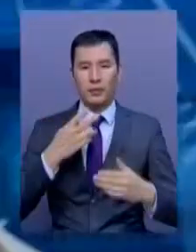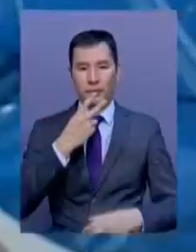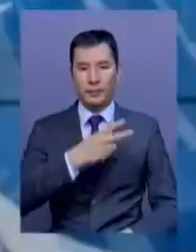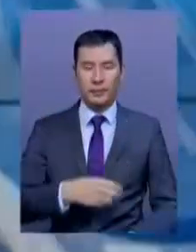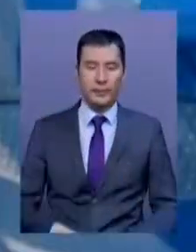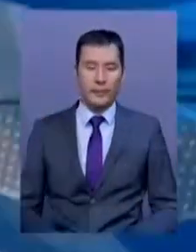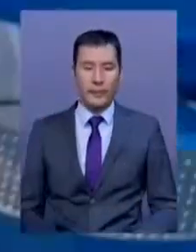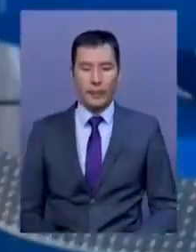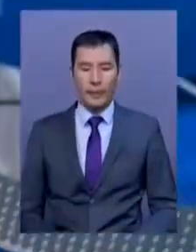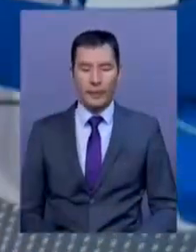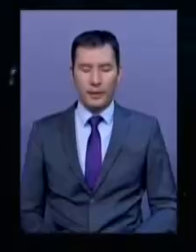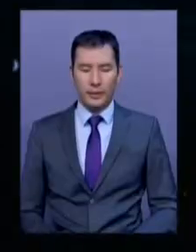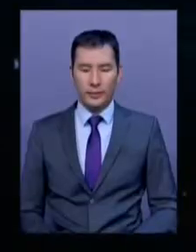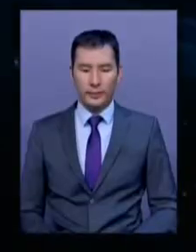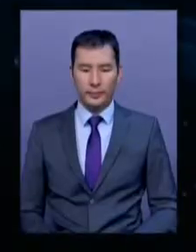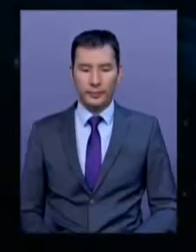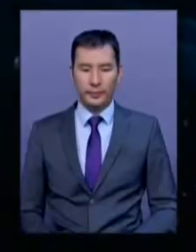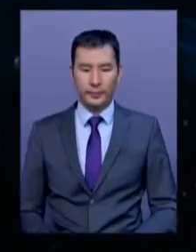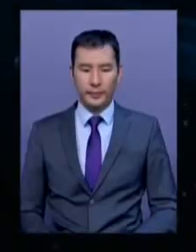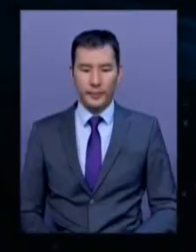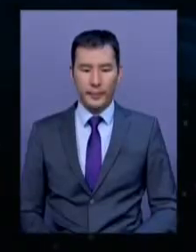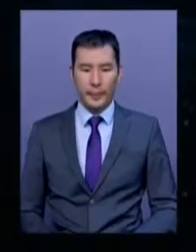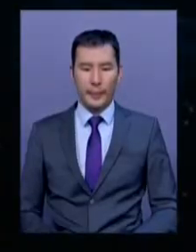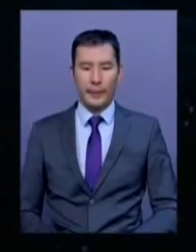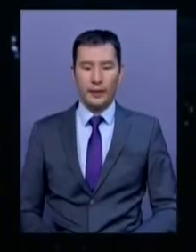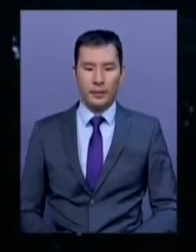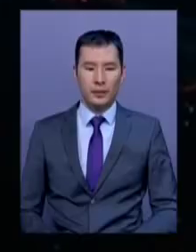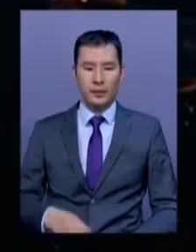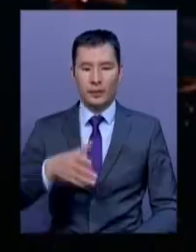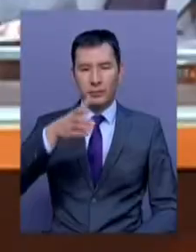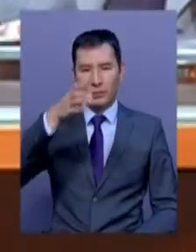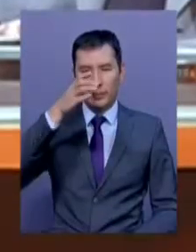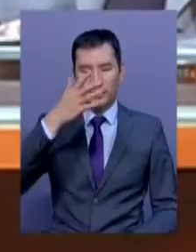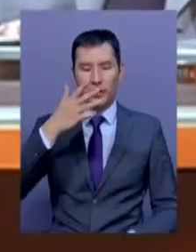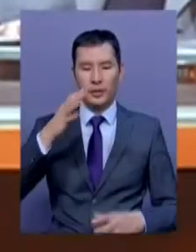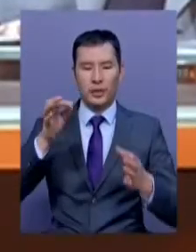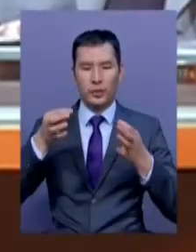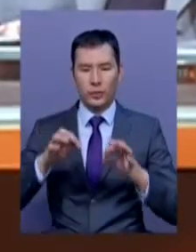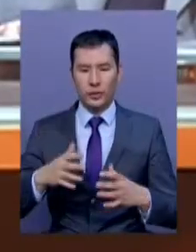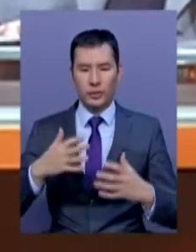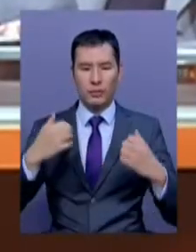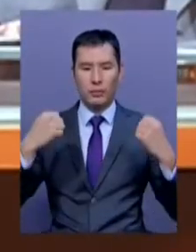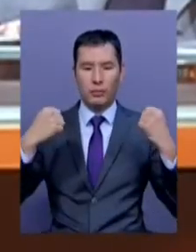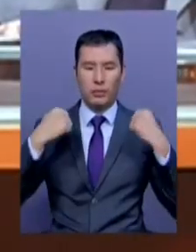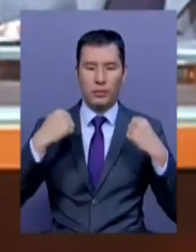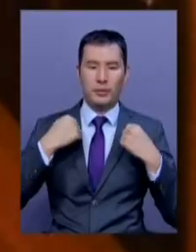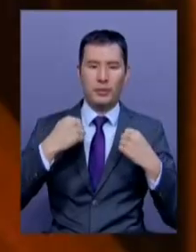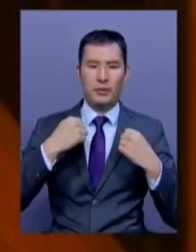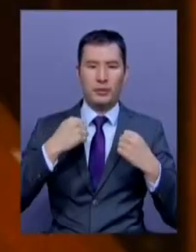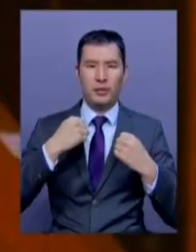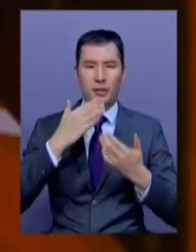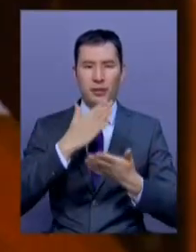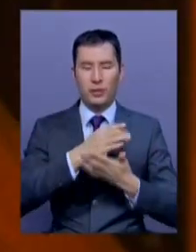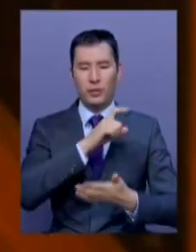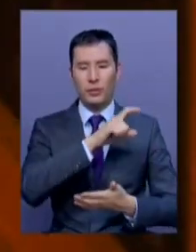Арғын бөліссін. Әдебиетте, өнерде, ғылымда, спортта, жалпы қазақ қоғамында өзіндік орны бар даңқты тұлғалар